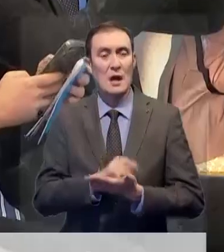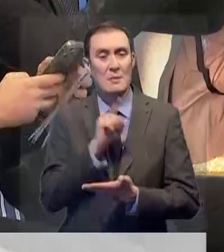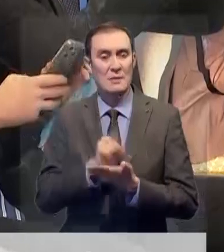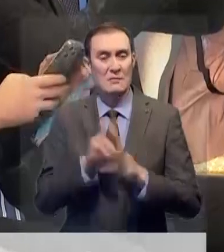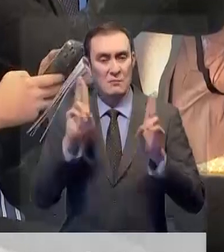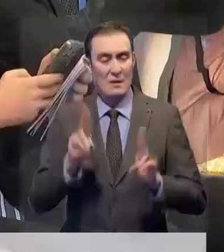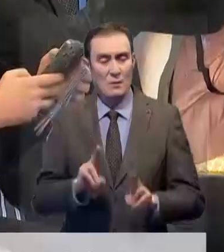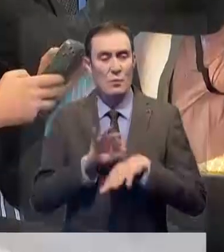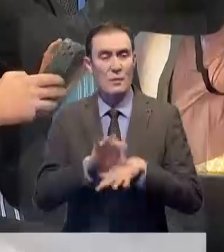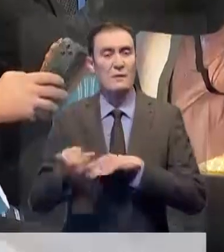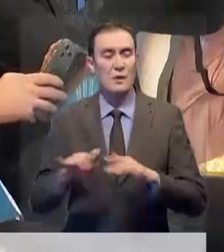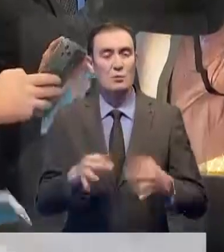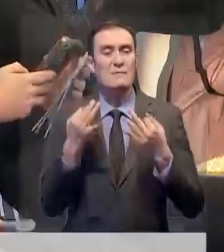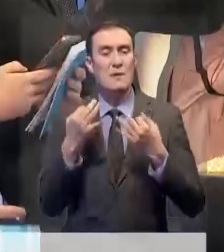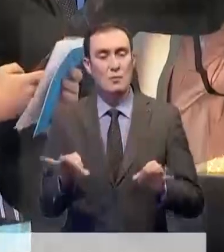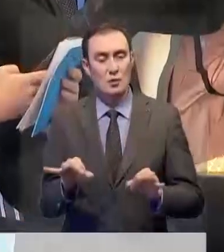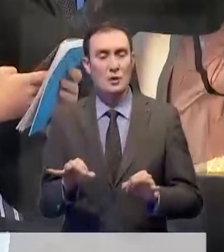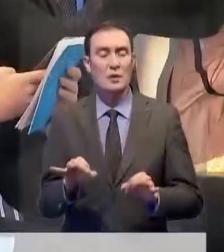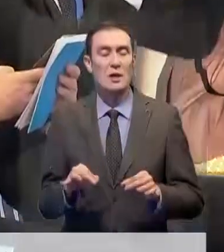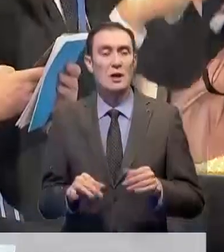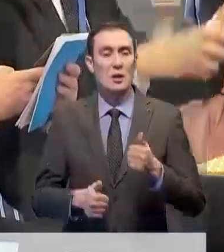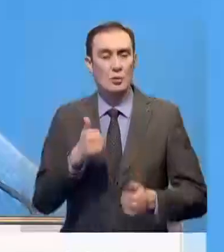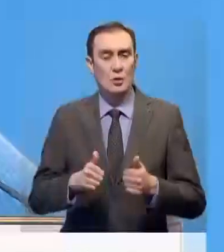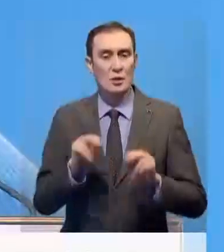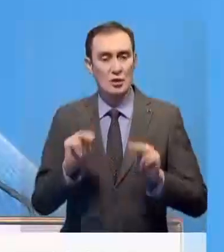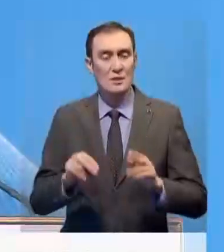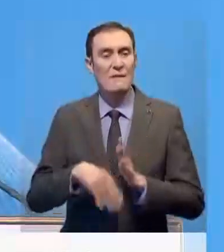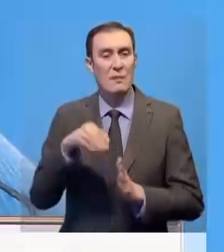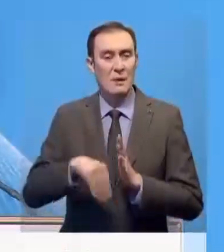обязательств по проведению свободных и конкурентных выборов.